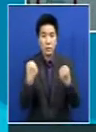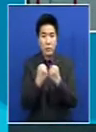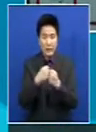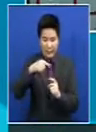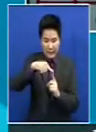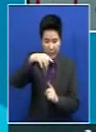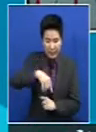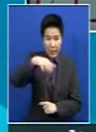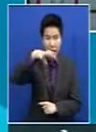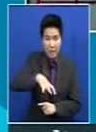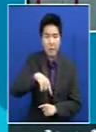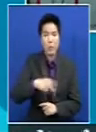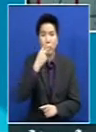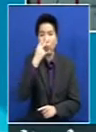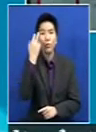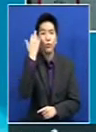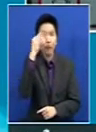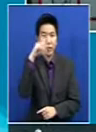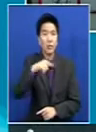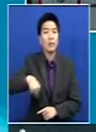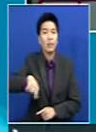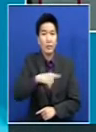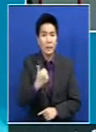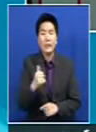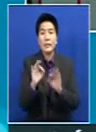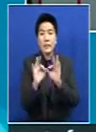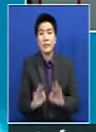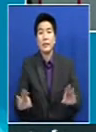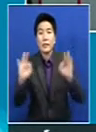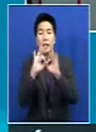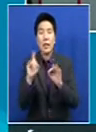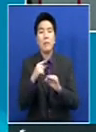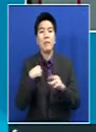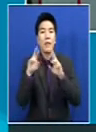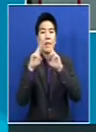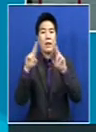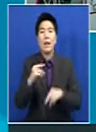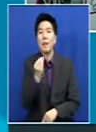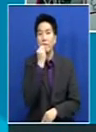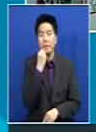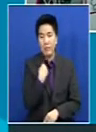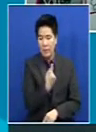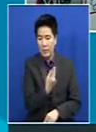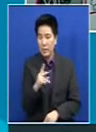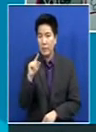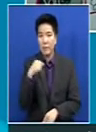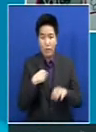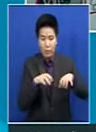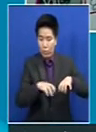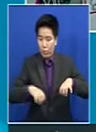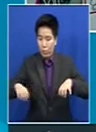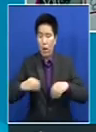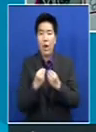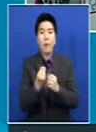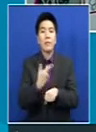ครับวันนี้ดูฟรีนะครับวันนี้เปิดให้ดูฟรีแล้วก็ที่สำคัญเนี่ยมีร้านอาหารมากกว่า20ร้านมาออกร้าน